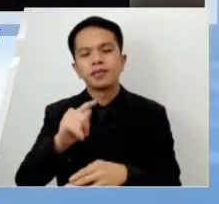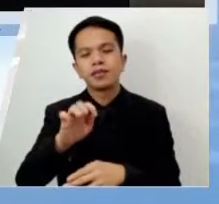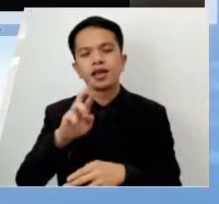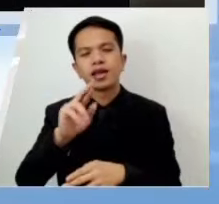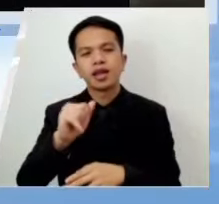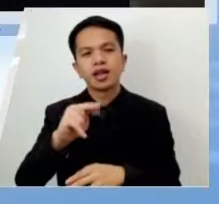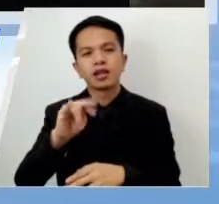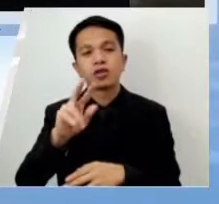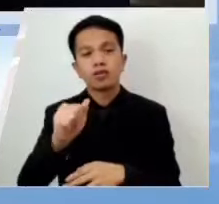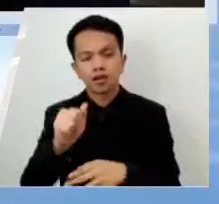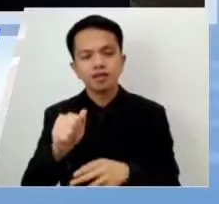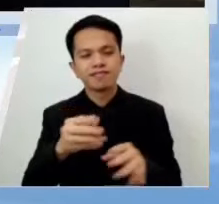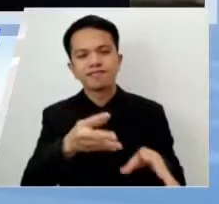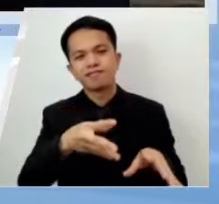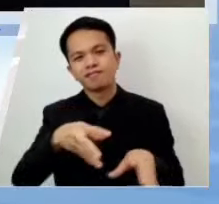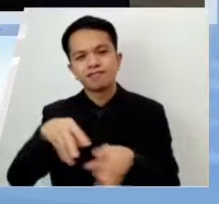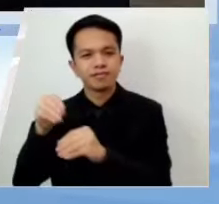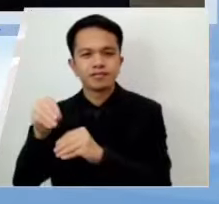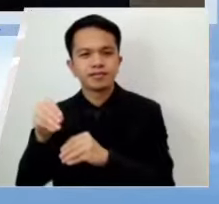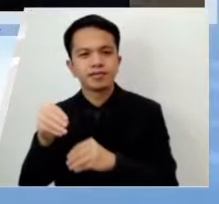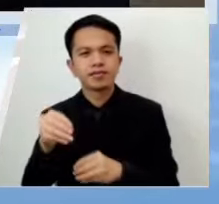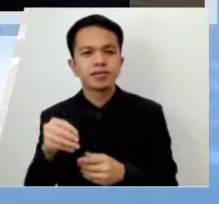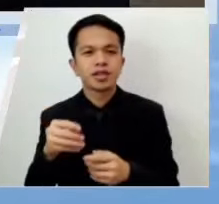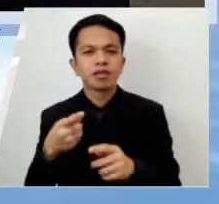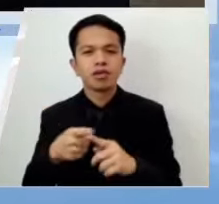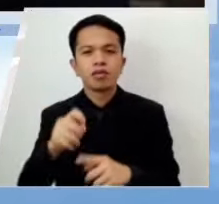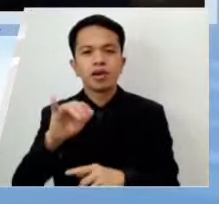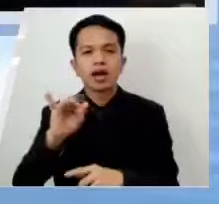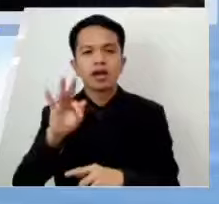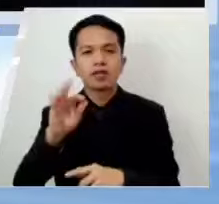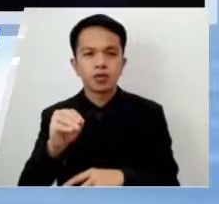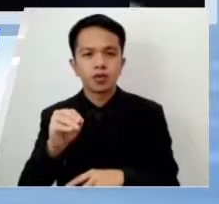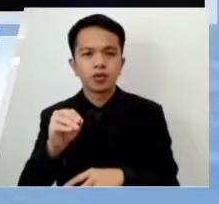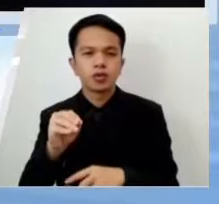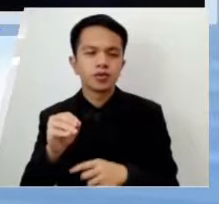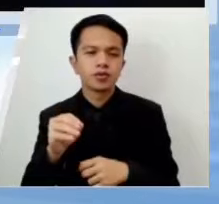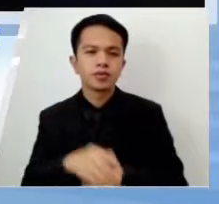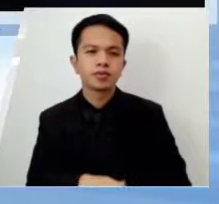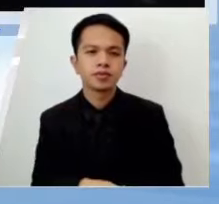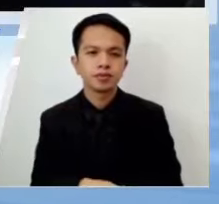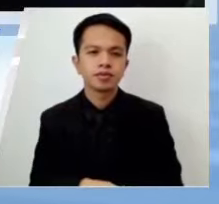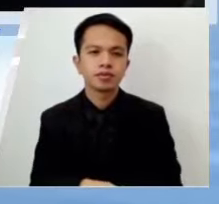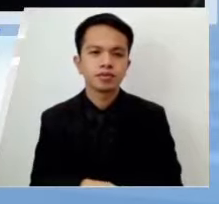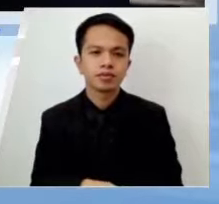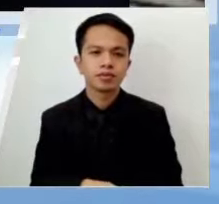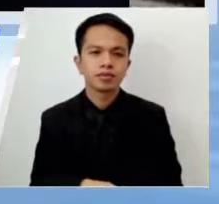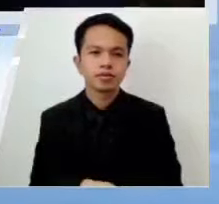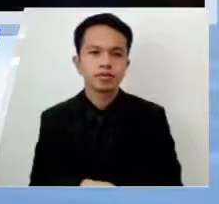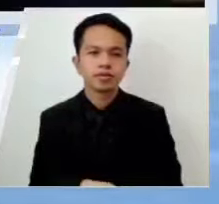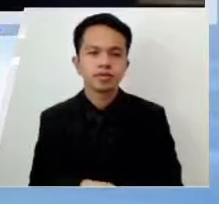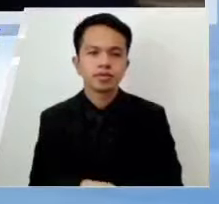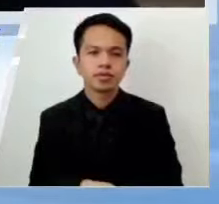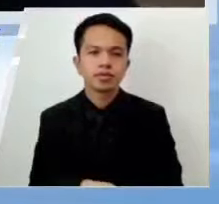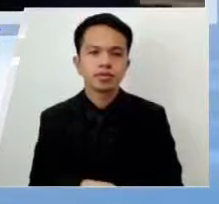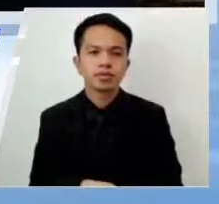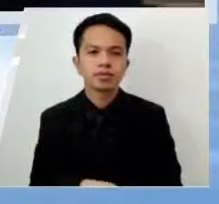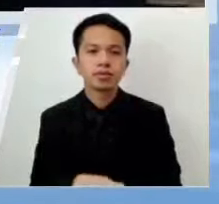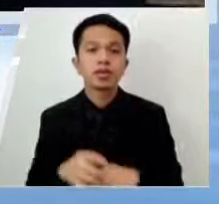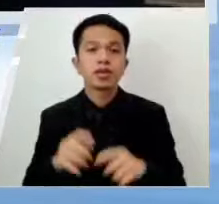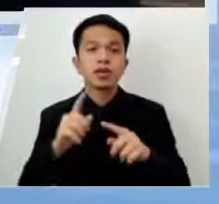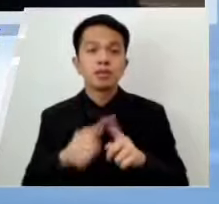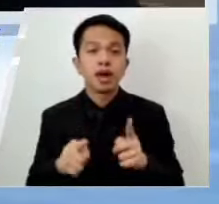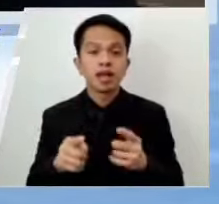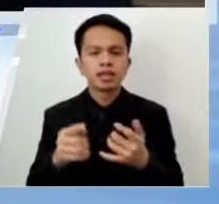masasiphon natin ng mga IFOs will be brought in po sa motor tanker Helena. Pero sa tansya ng UP